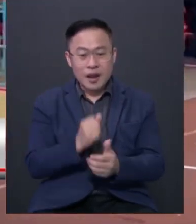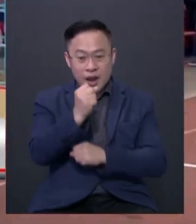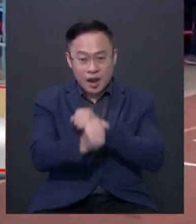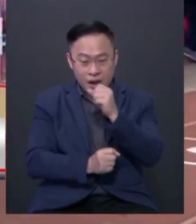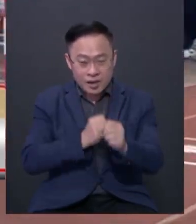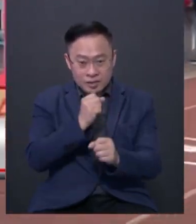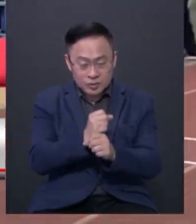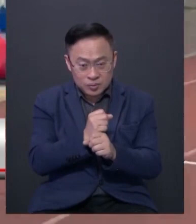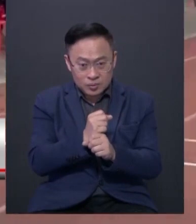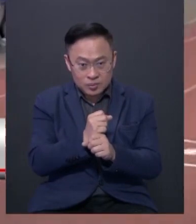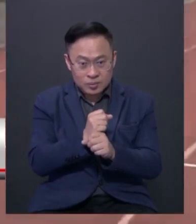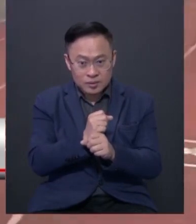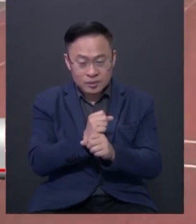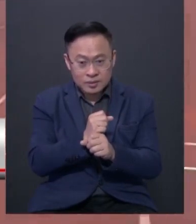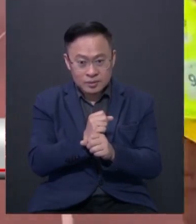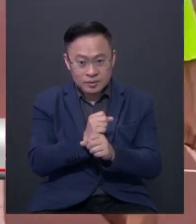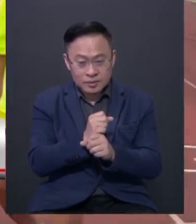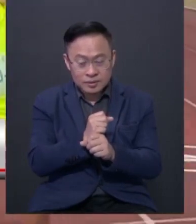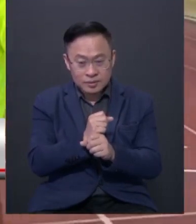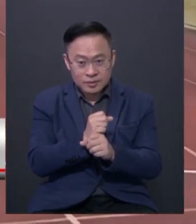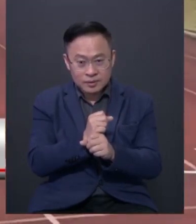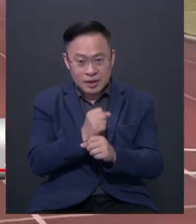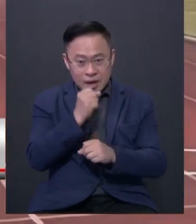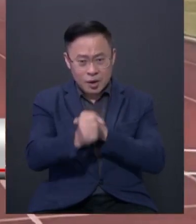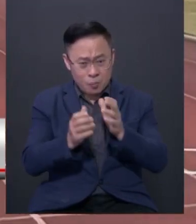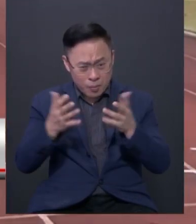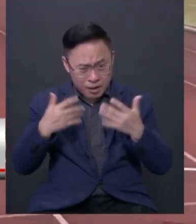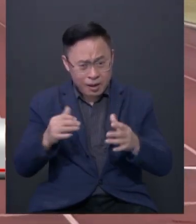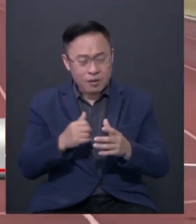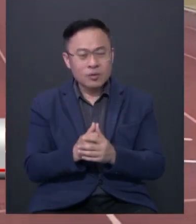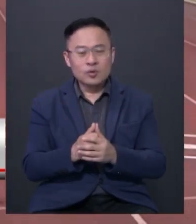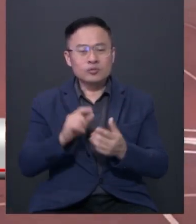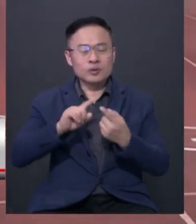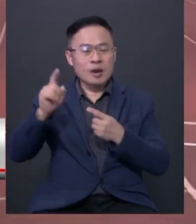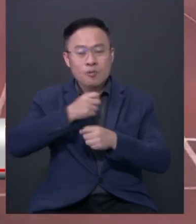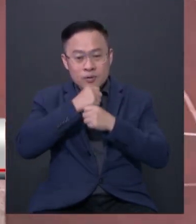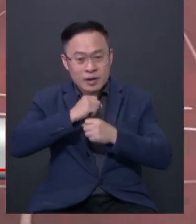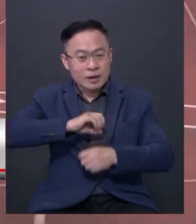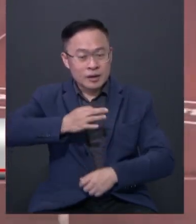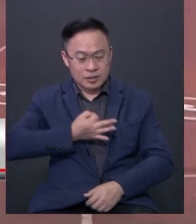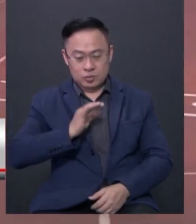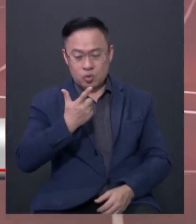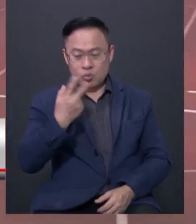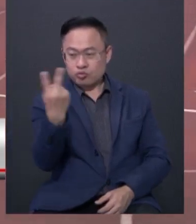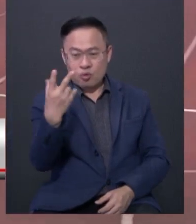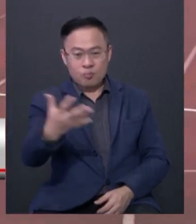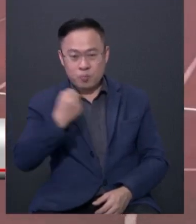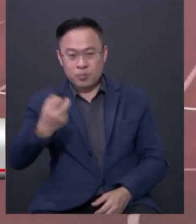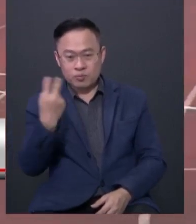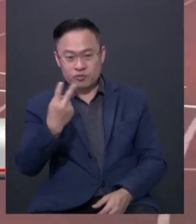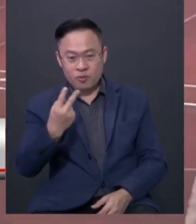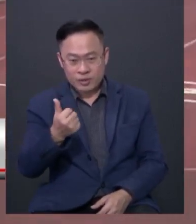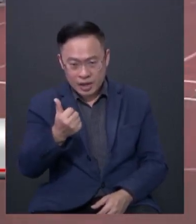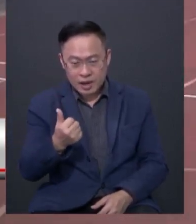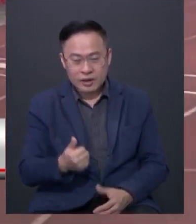ายการมีทุ่มน้ำหนักกับวิ่ง100เมตรปรากฏว่าก็ประเดิมคว้าเหรียญทองมาได้ทั้ง2รายการเลยค่ะโด